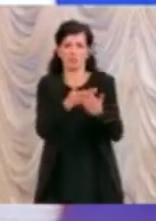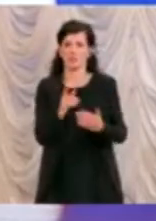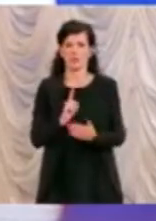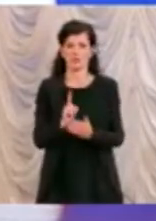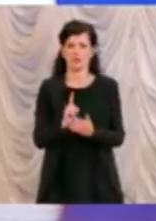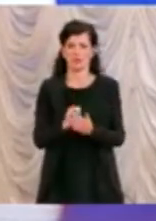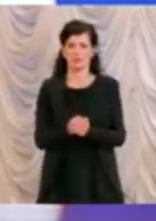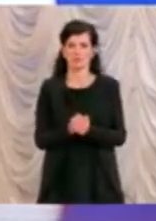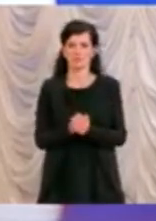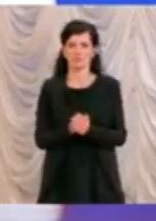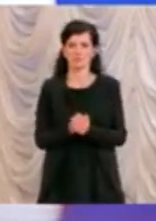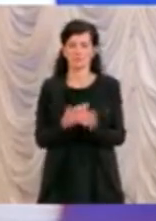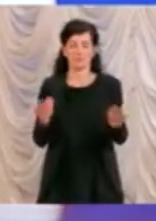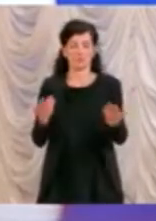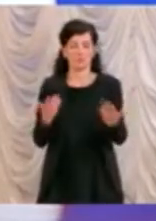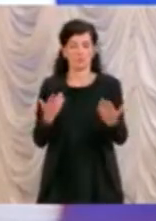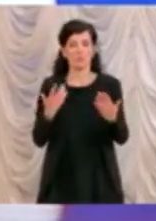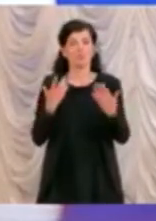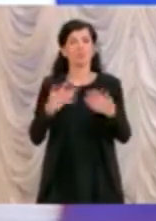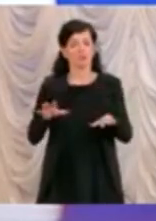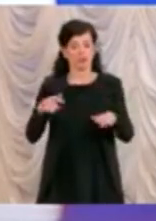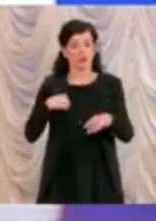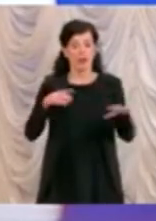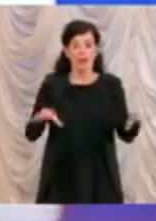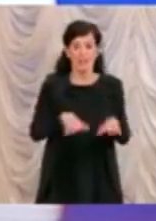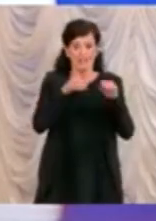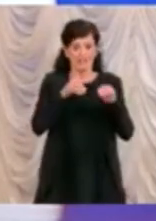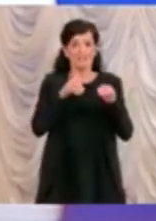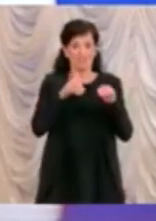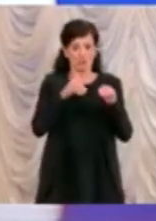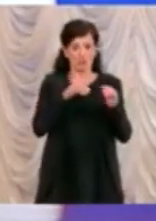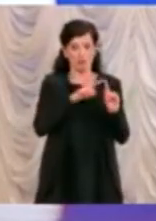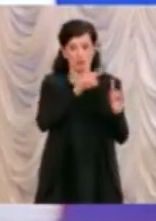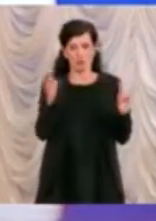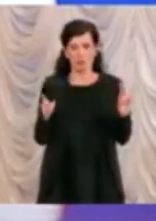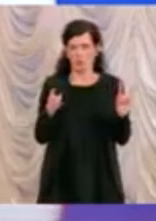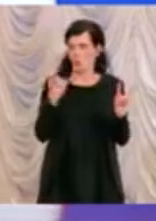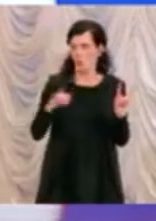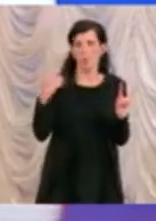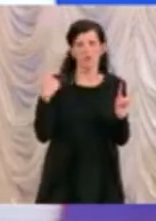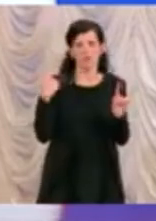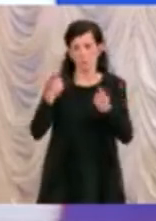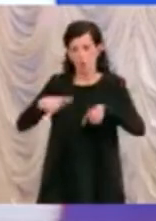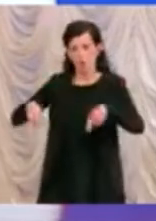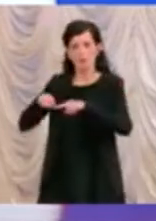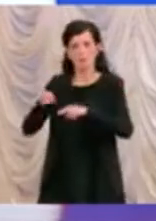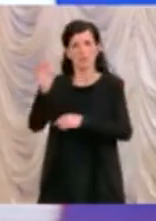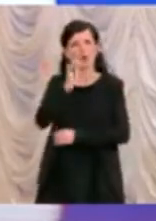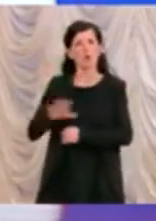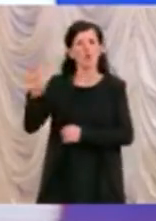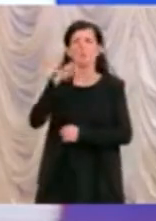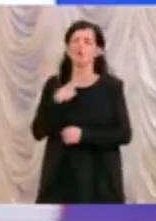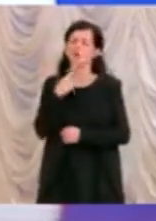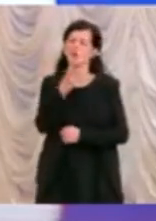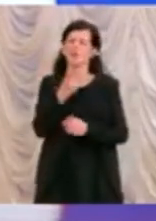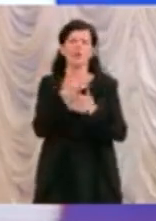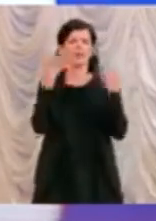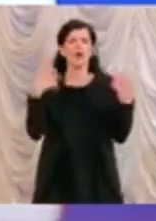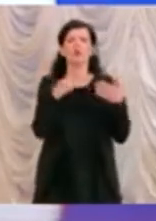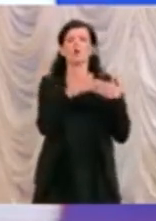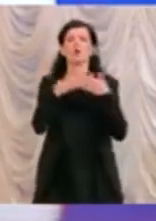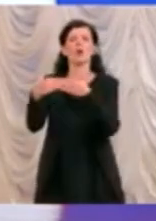dall'inizio lo ricordo le presente nell'ultimo consiglio europeo io l'ho chiarito a tutti le linee